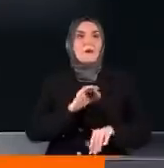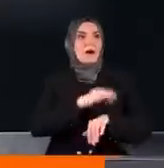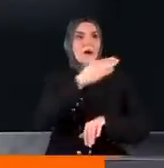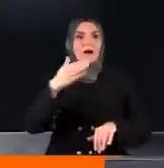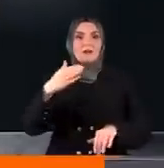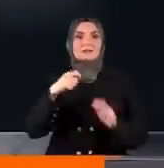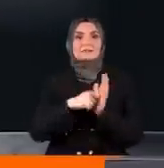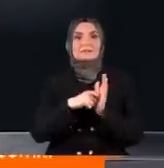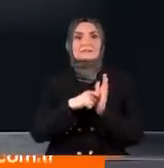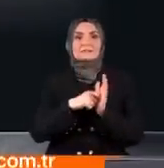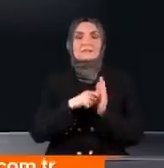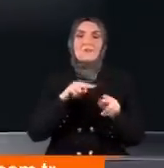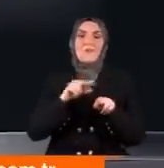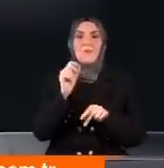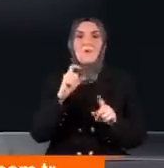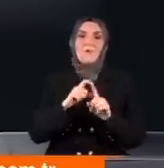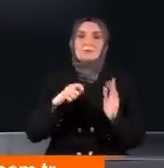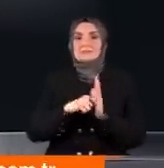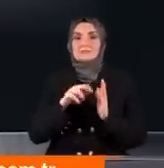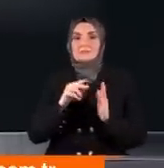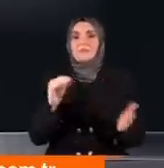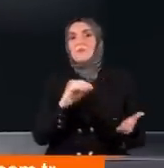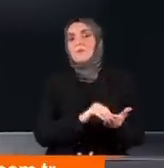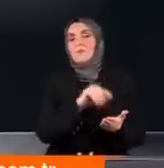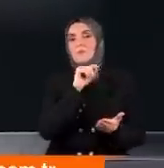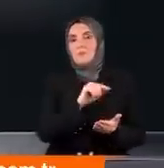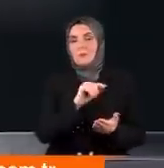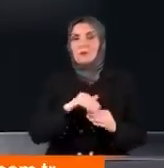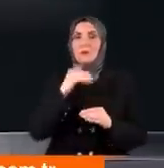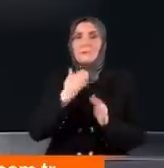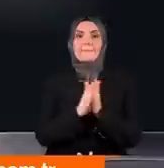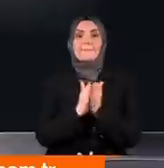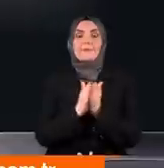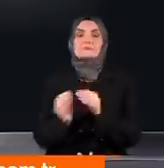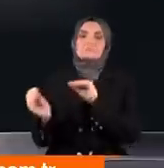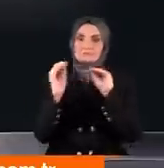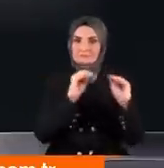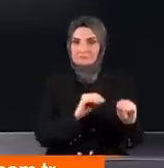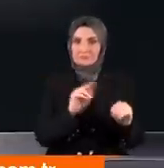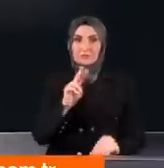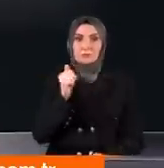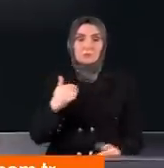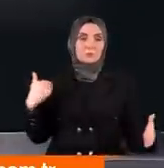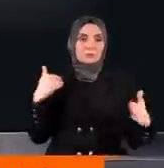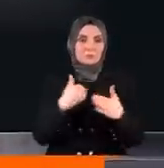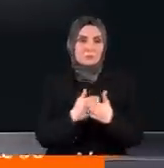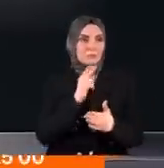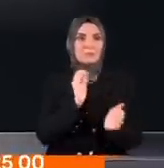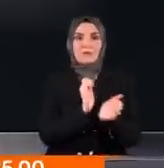topar Mersin'e sevk edildi. Ama o Mersin'e geldi gelmesine aradan geçen 20 günde ailesi ortaya